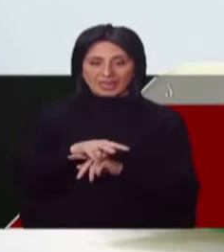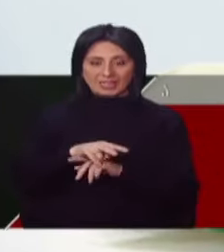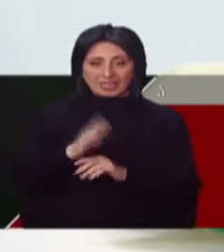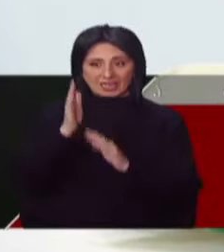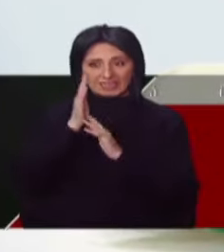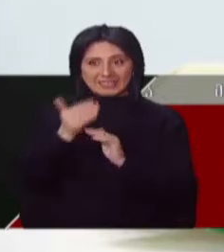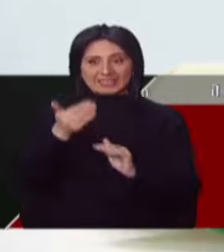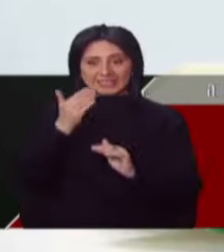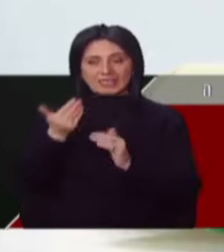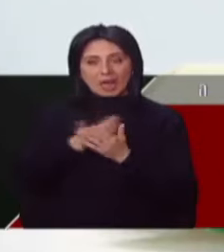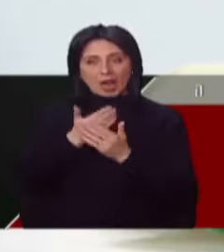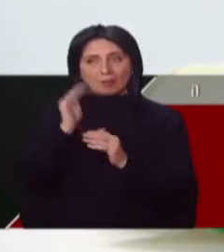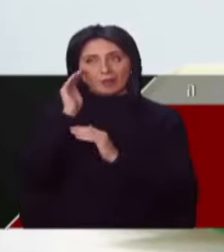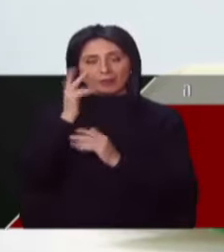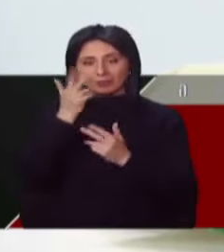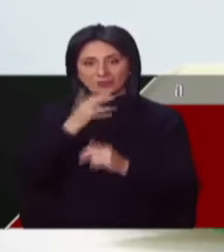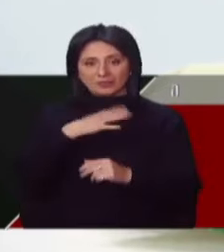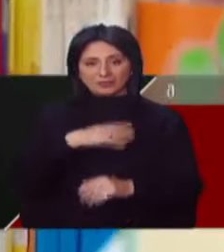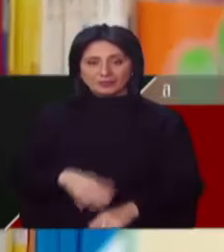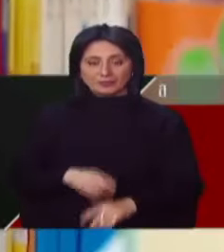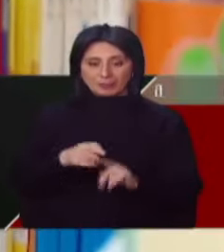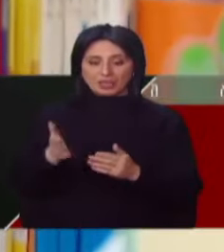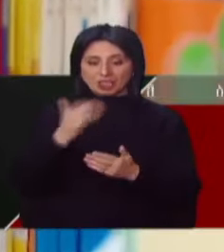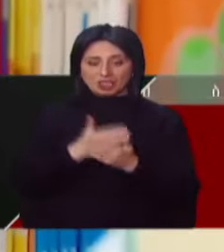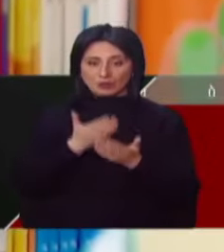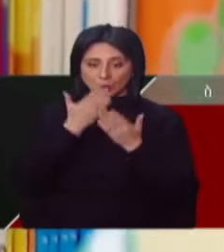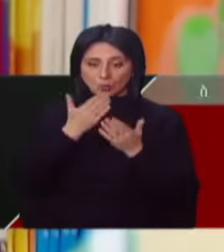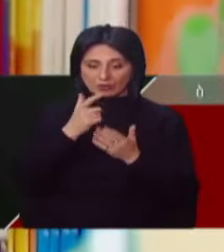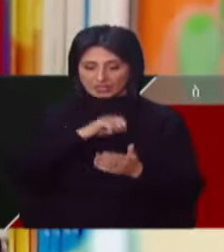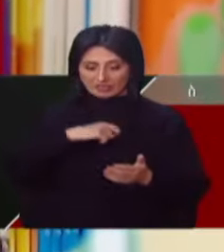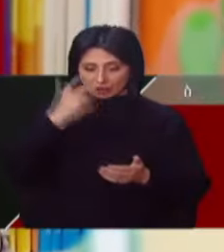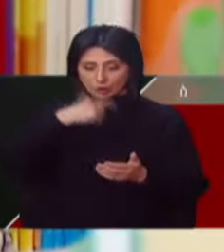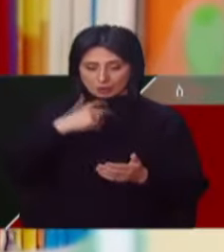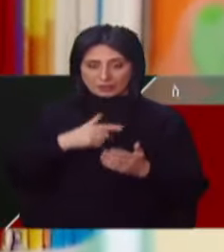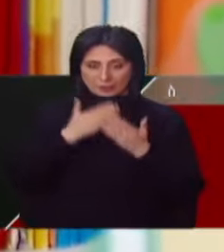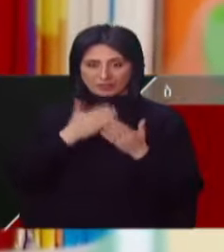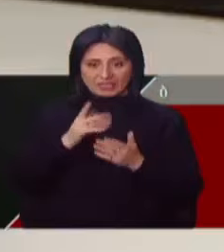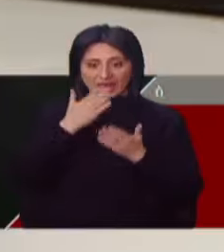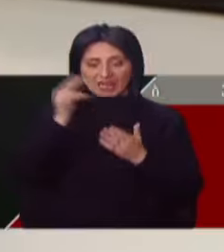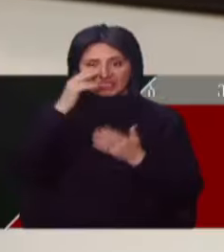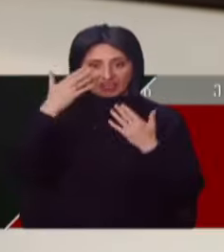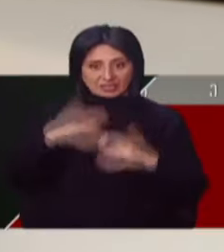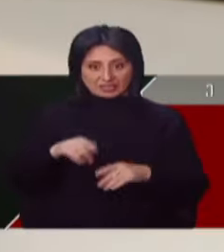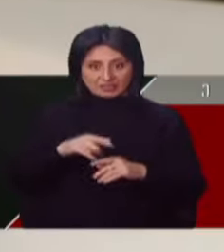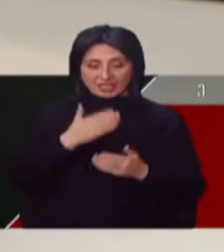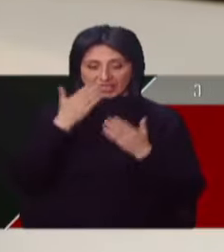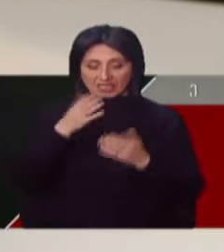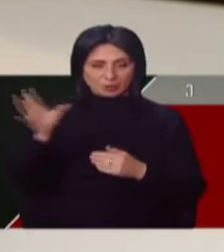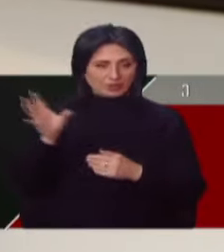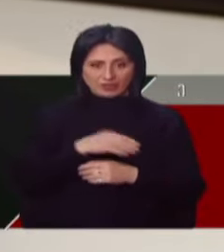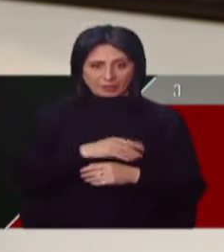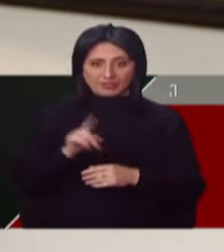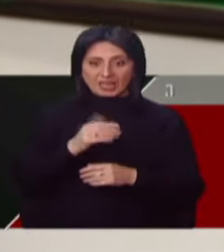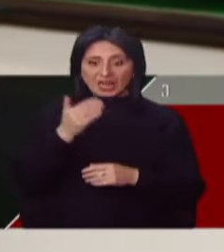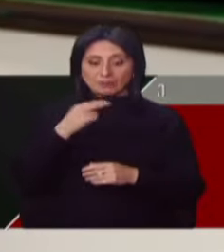წინ მოყოლილი ამბებით დაიწყო. მას შემდეგ უკითხავს თავისთავად წიგნებს, რაც კითხვა ისწავლა. კითხულობს ყველაფერს,